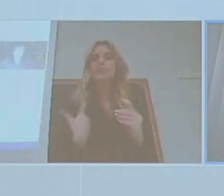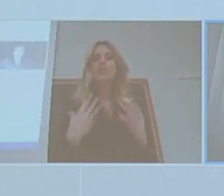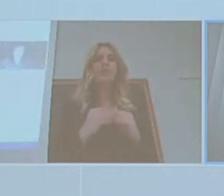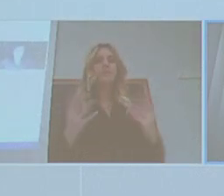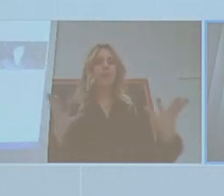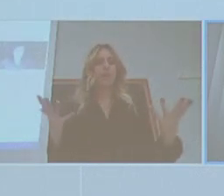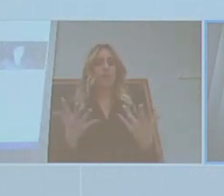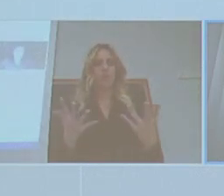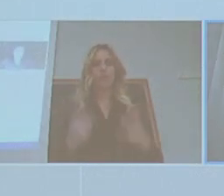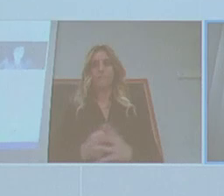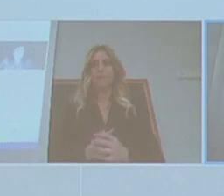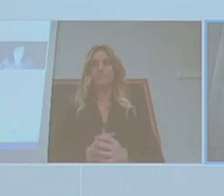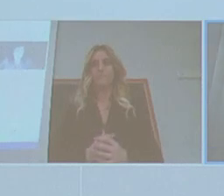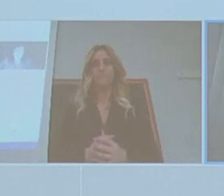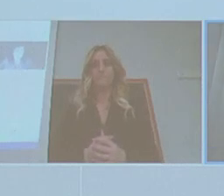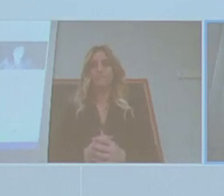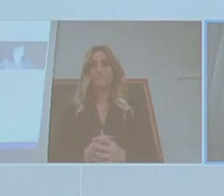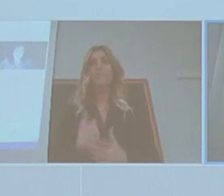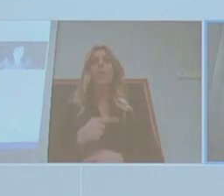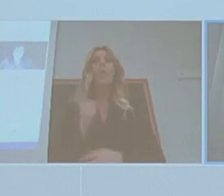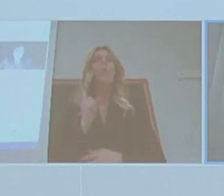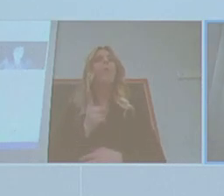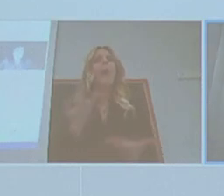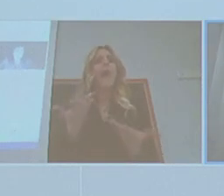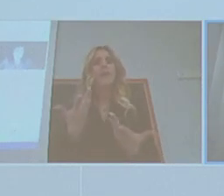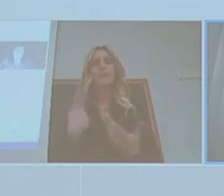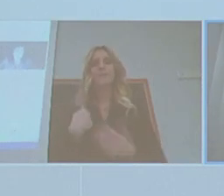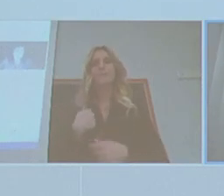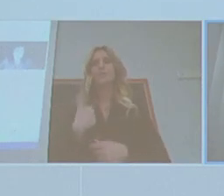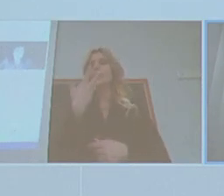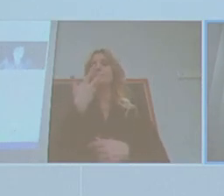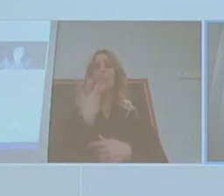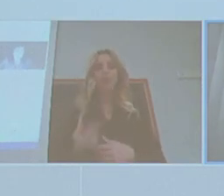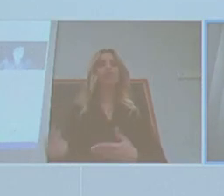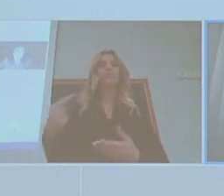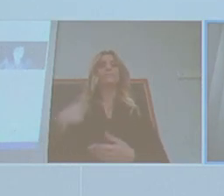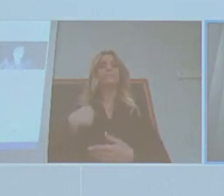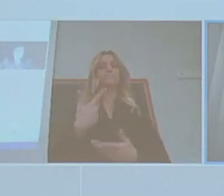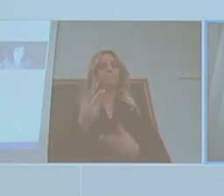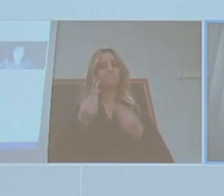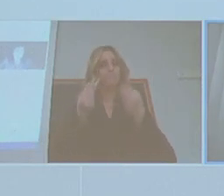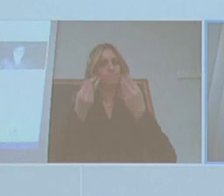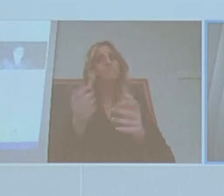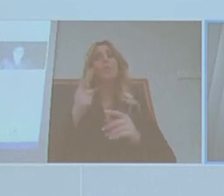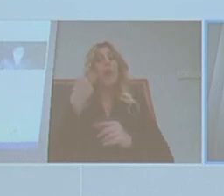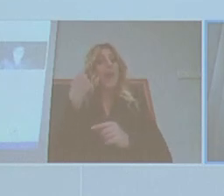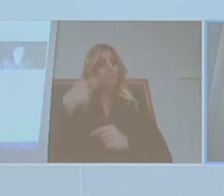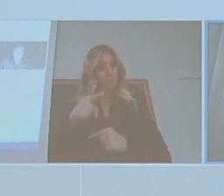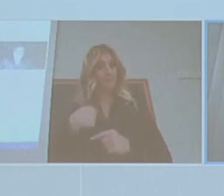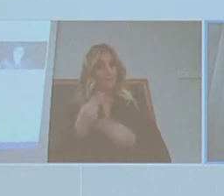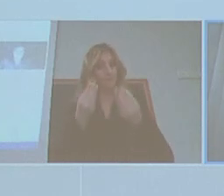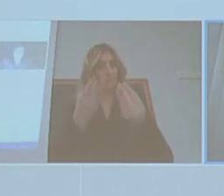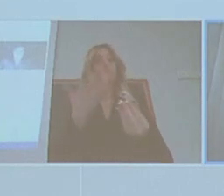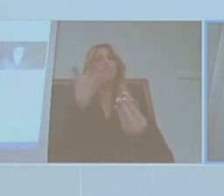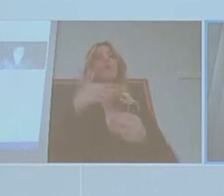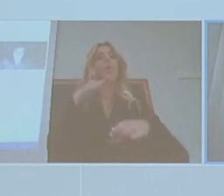sistema? Qual è l'elemento che io rimetto al centro e che poi al limite possiamo utilizzare per un dibattito?